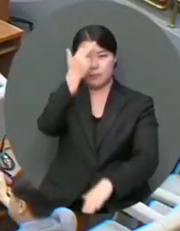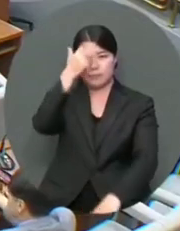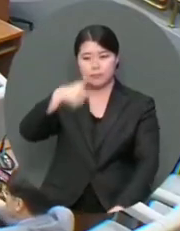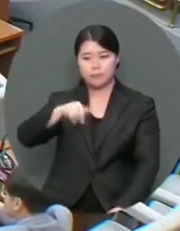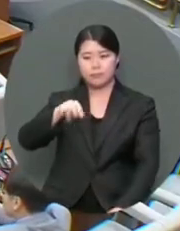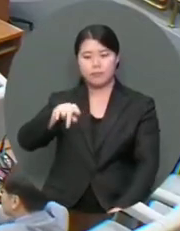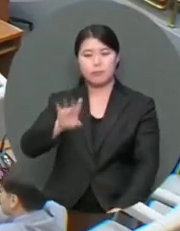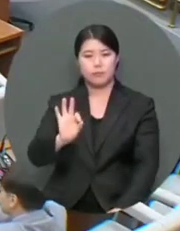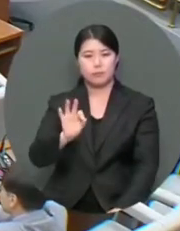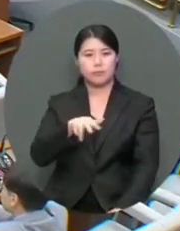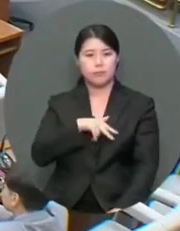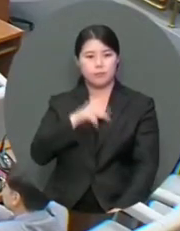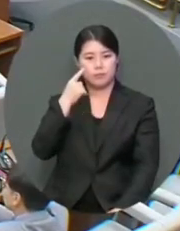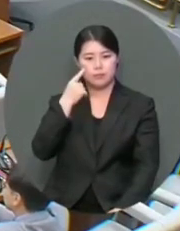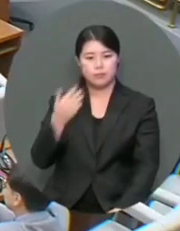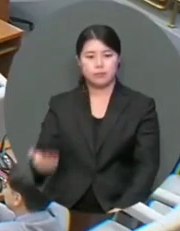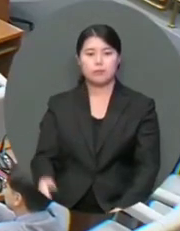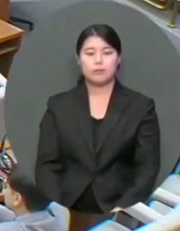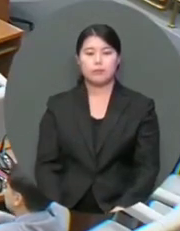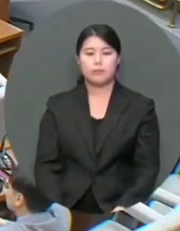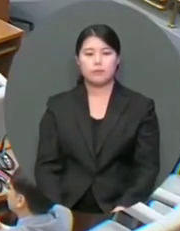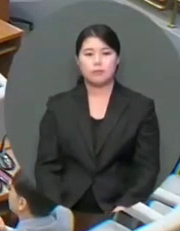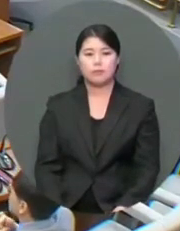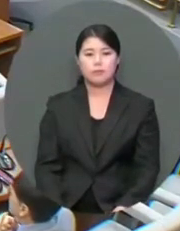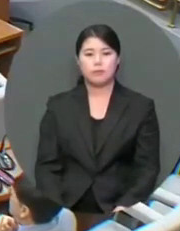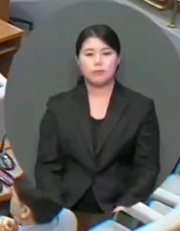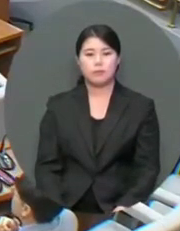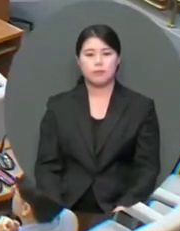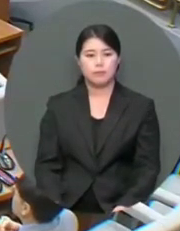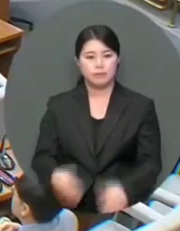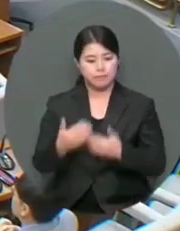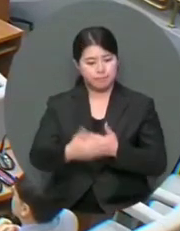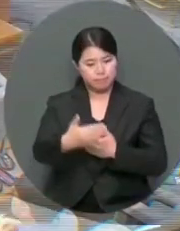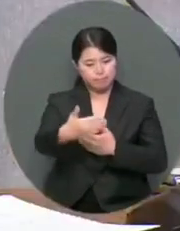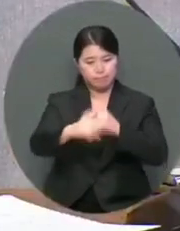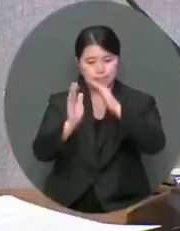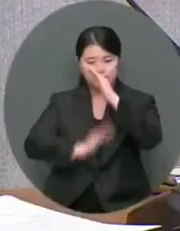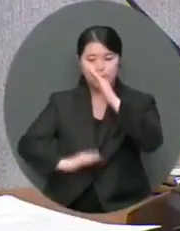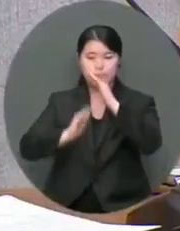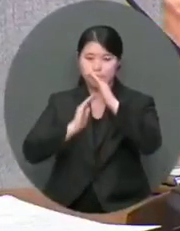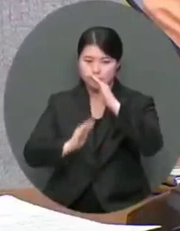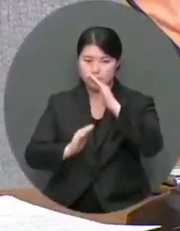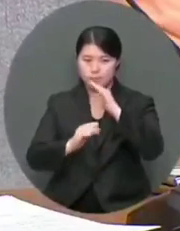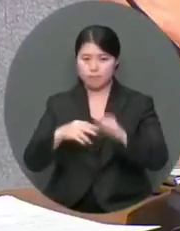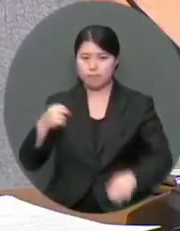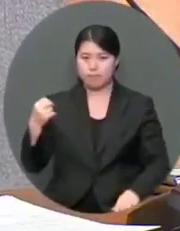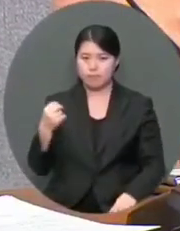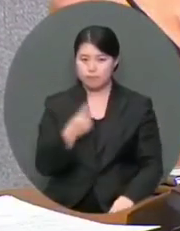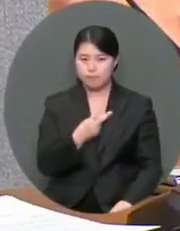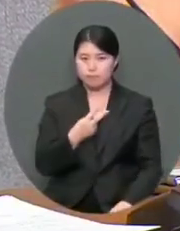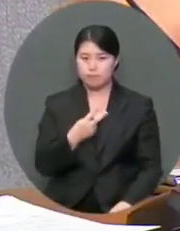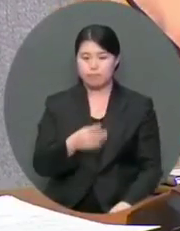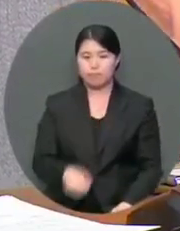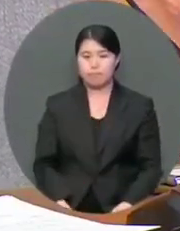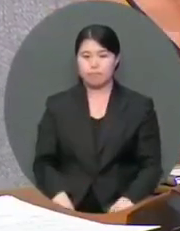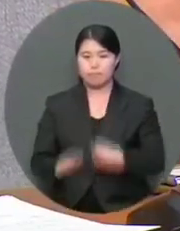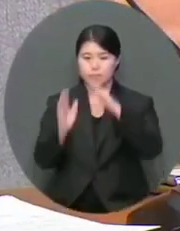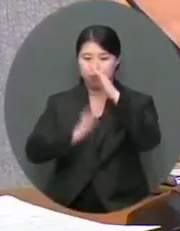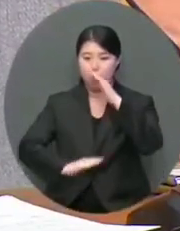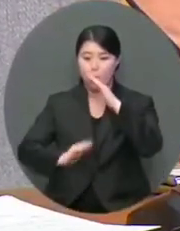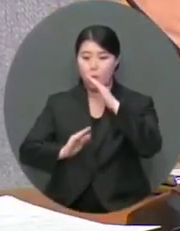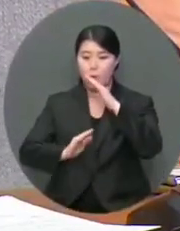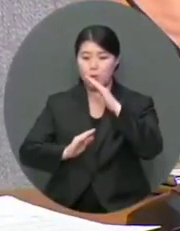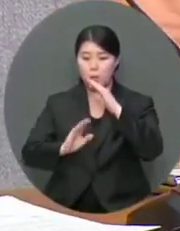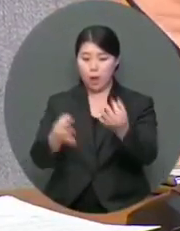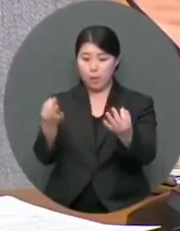질의해 주시기 바랍니다. 후보자님, 예. 절차는 공정해야 되고 또 공정하게 보여야